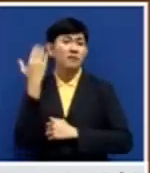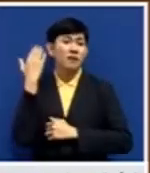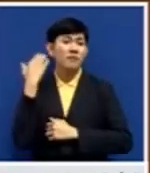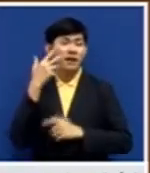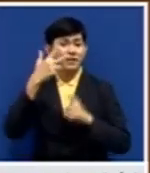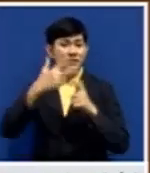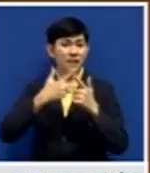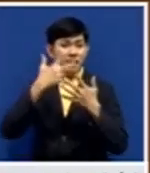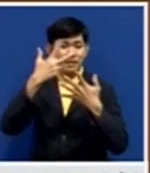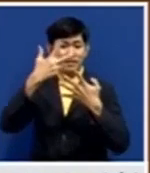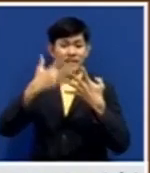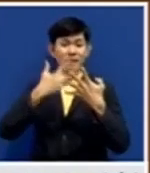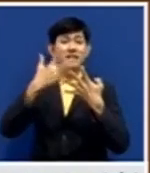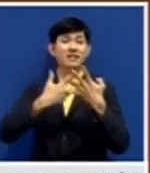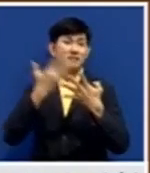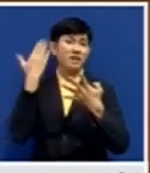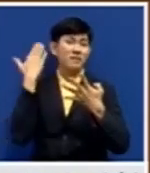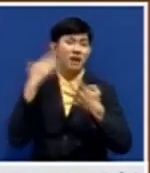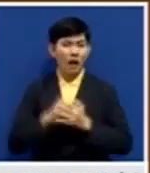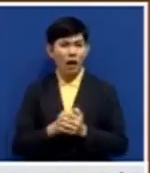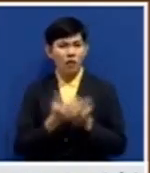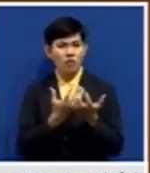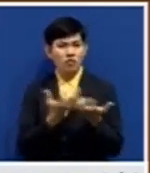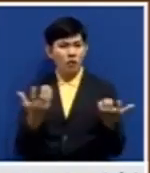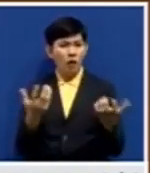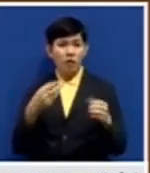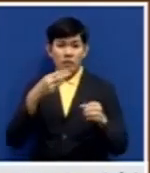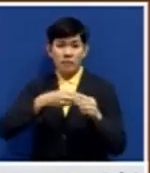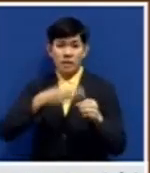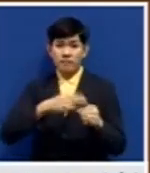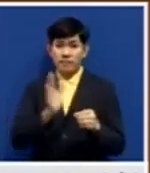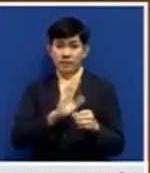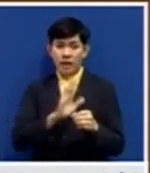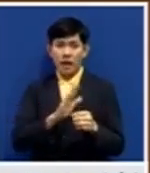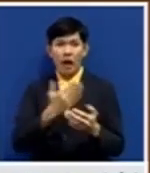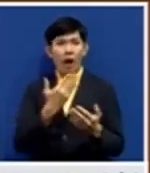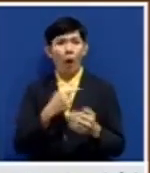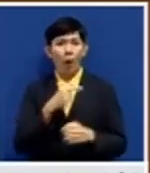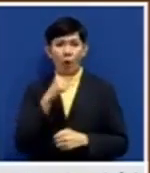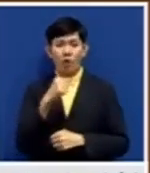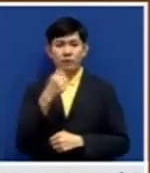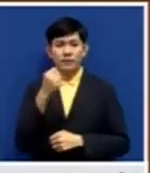าเนี่ยสินค้าซึ่งไม่ใช่น้ำมันเนี่ยติดลบถึงลบ